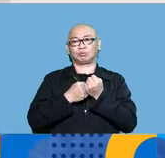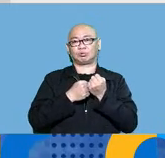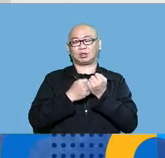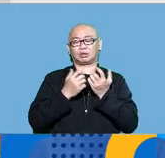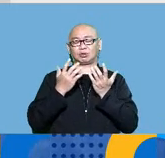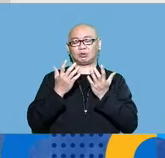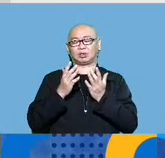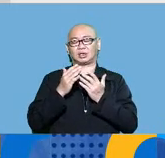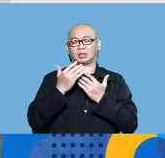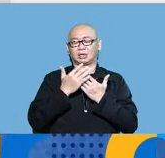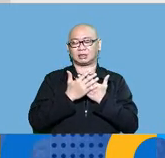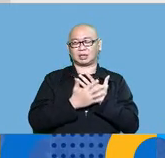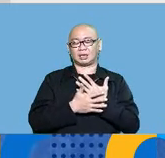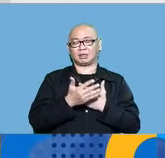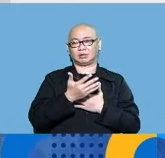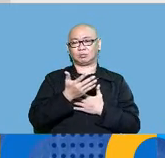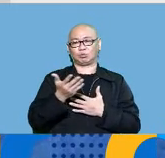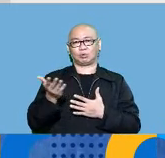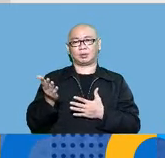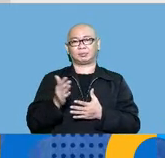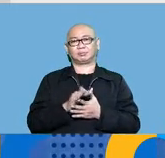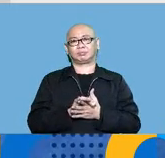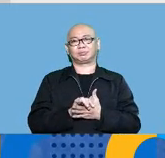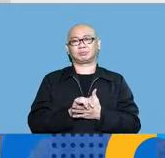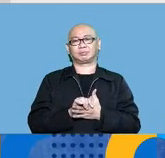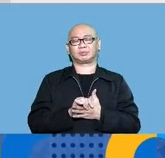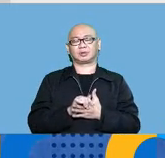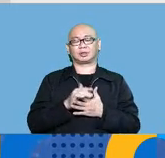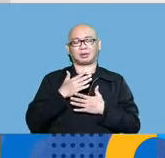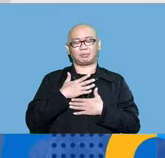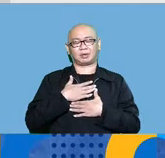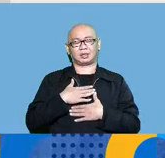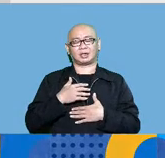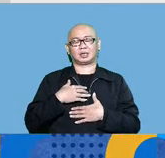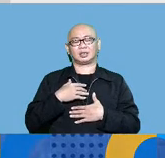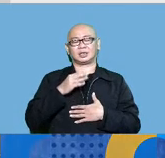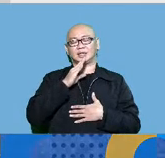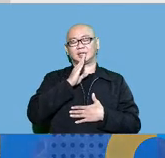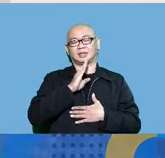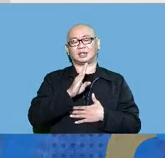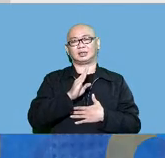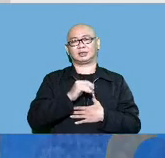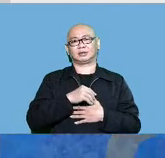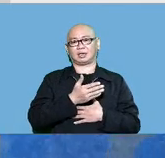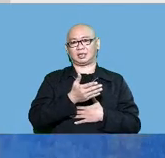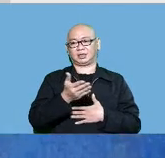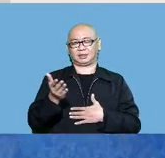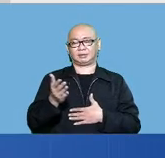dan kasih sayang kalian, serta kesabaran dan keikhlasan kalian.